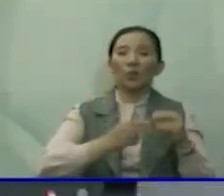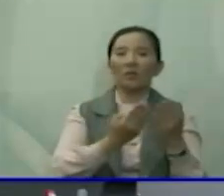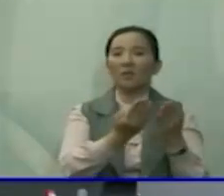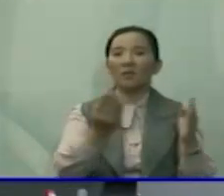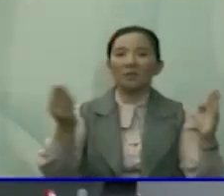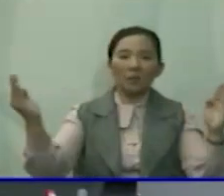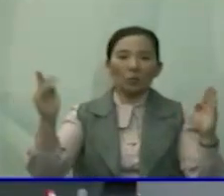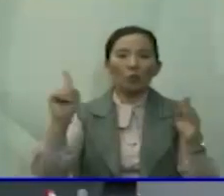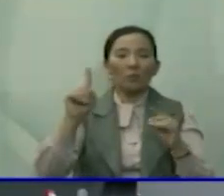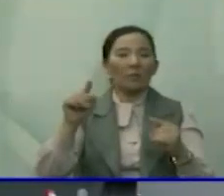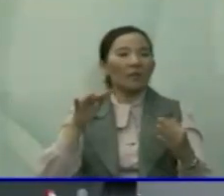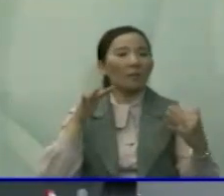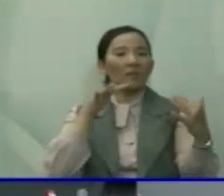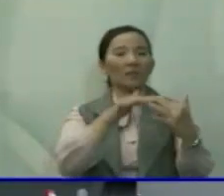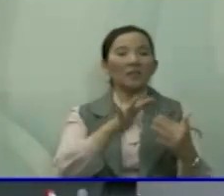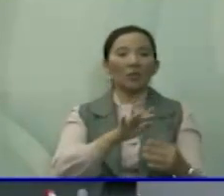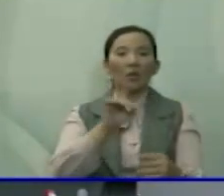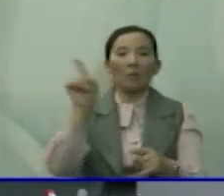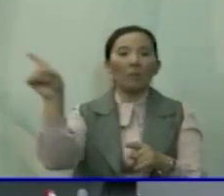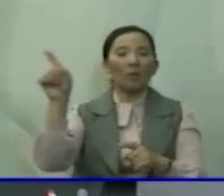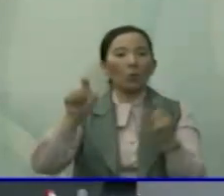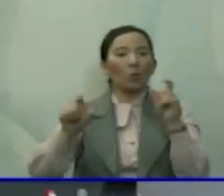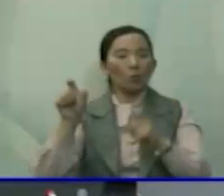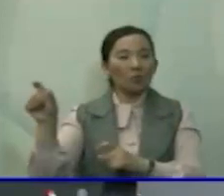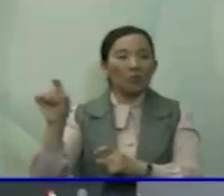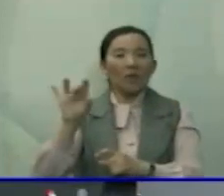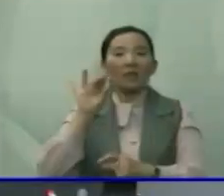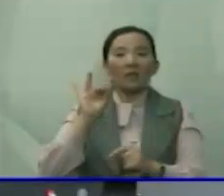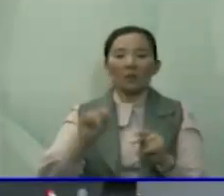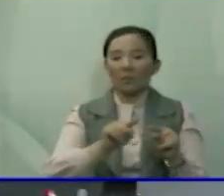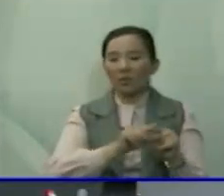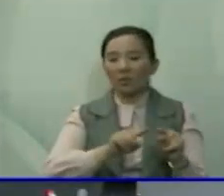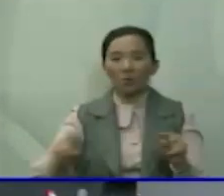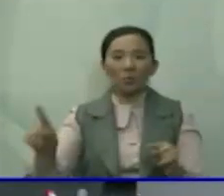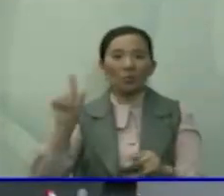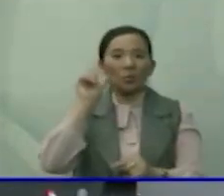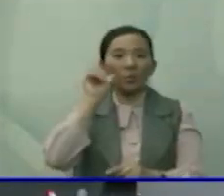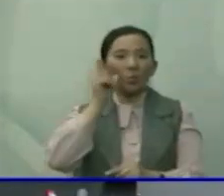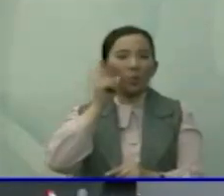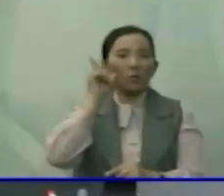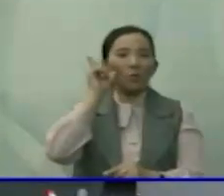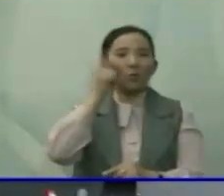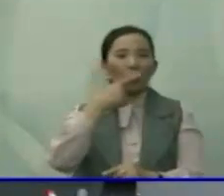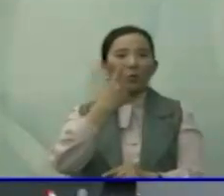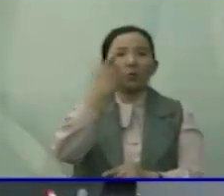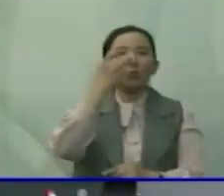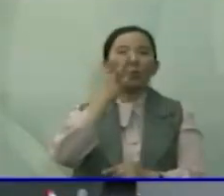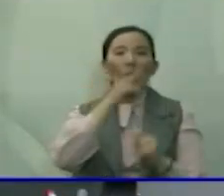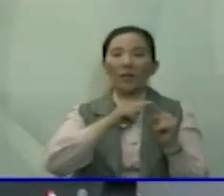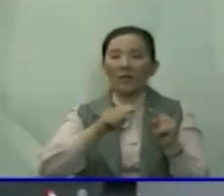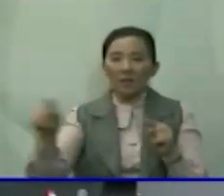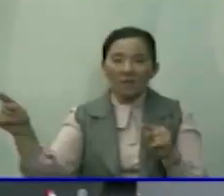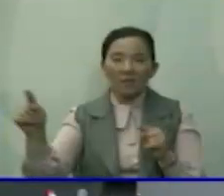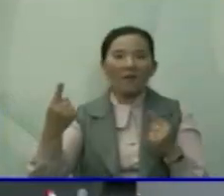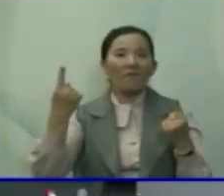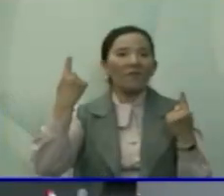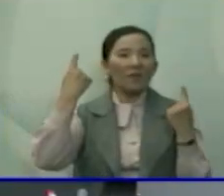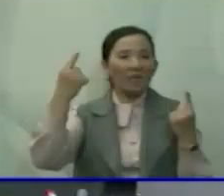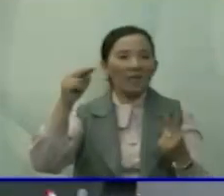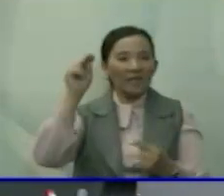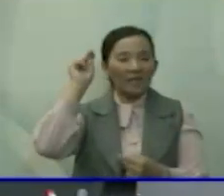от кочевник и на протяжении долгих-долгих столетий великая китайская